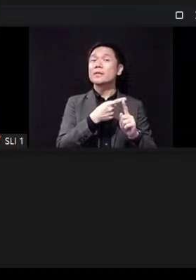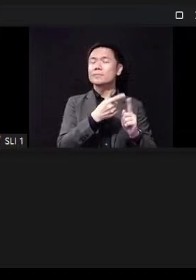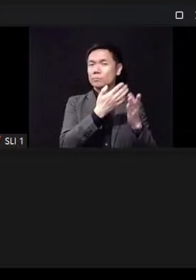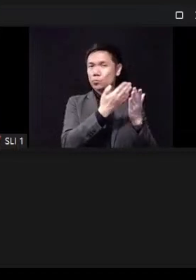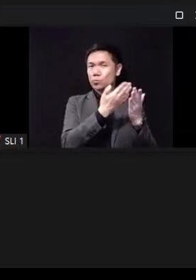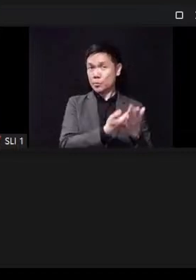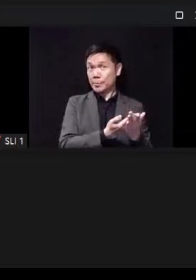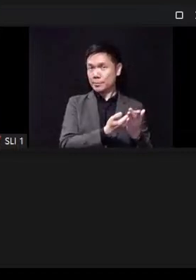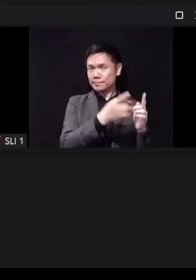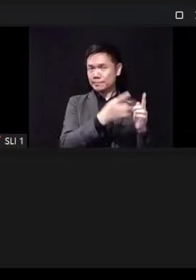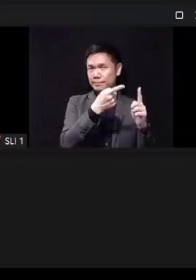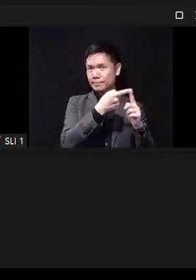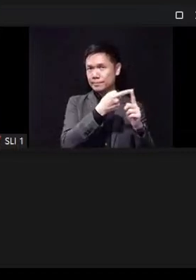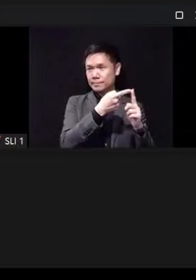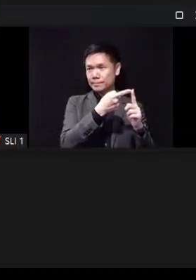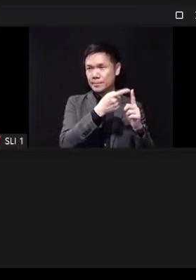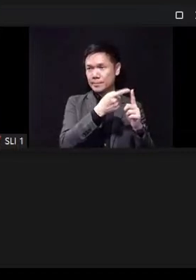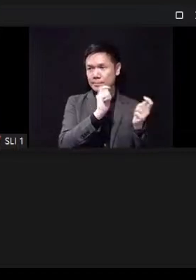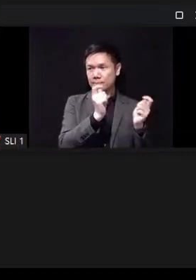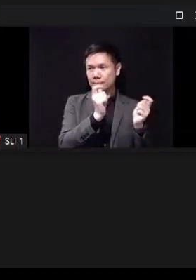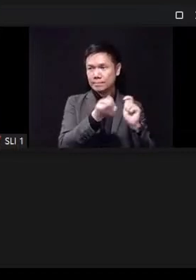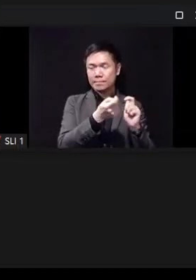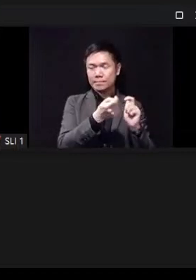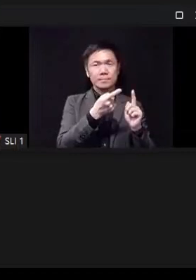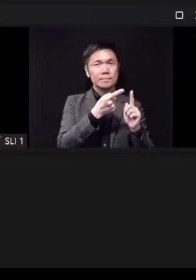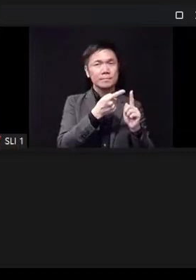которые будут учитывать ту ситуацию,